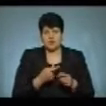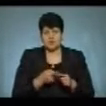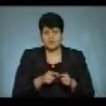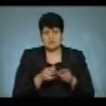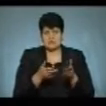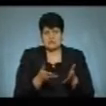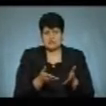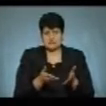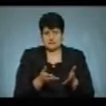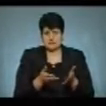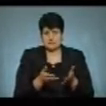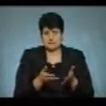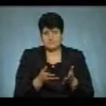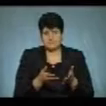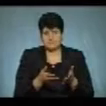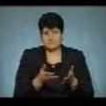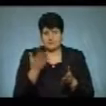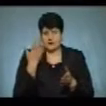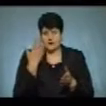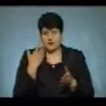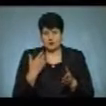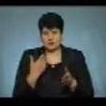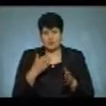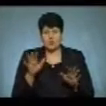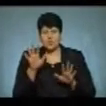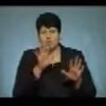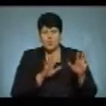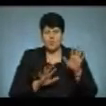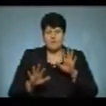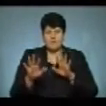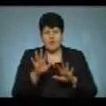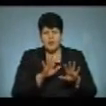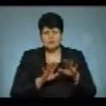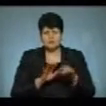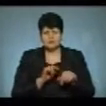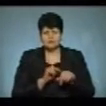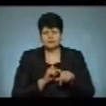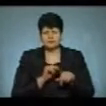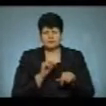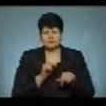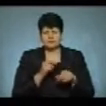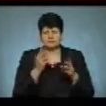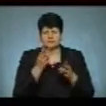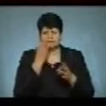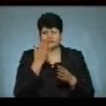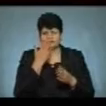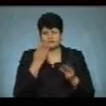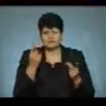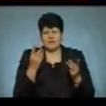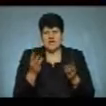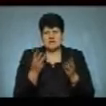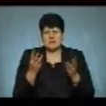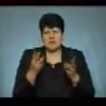ну, коли туман, воно чути таким така копоть, такий, як, ну, як